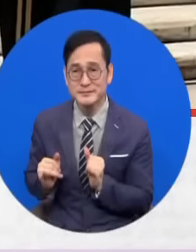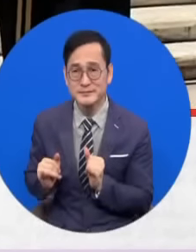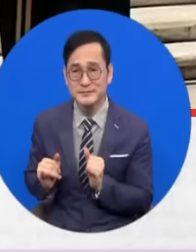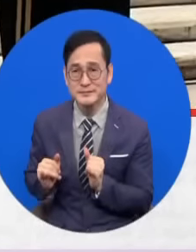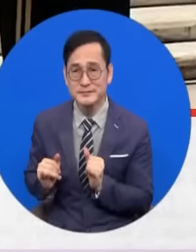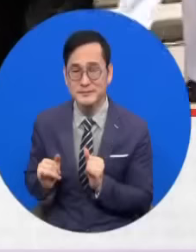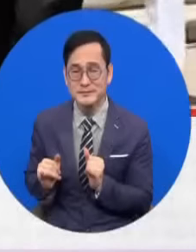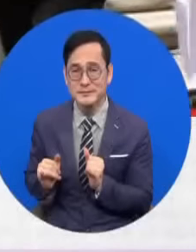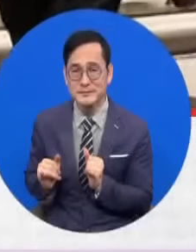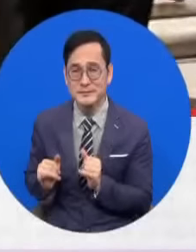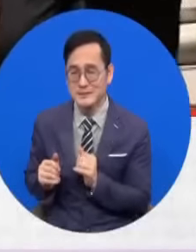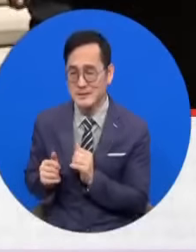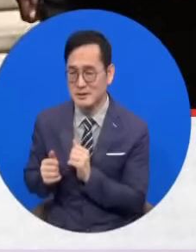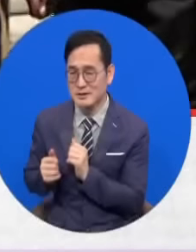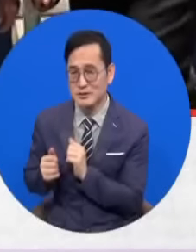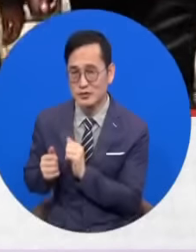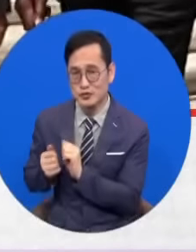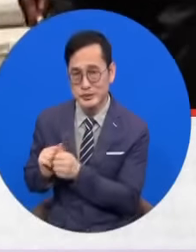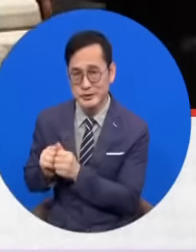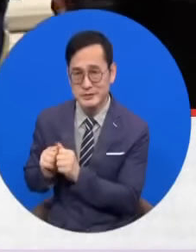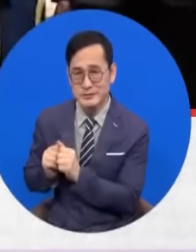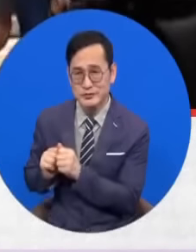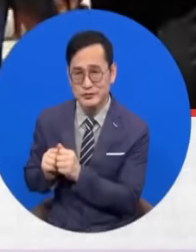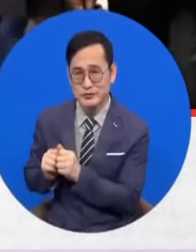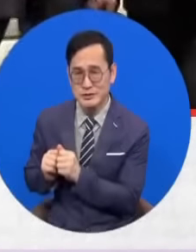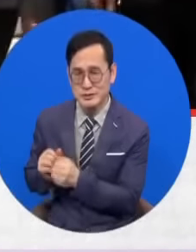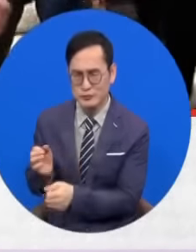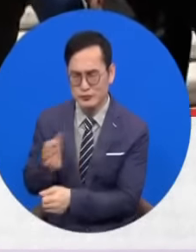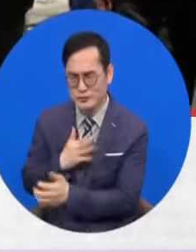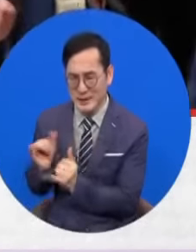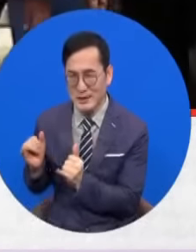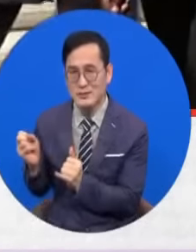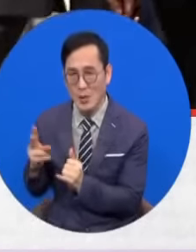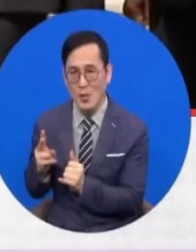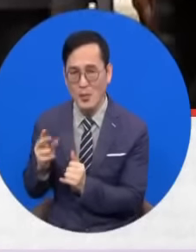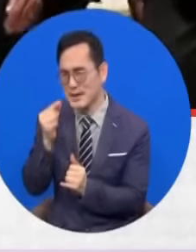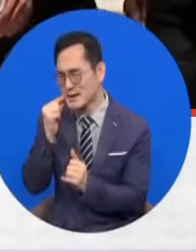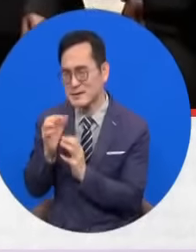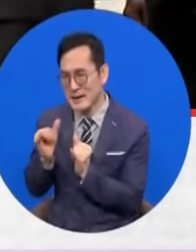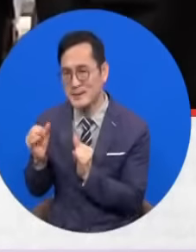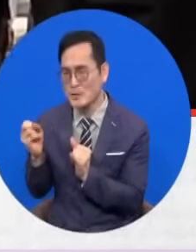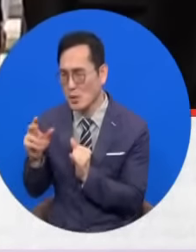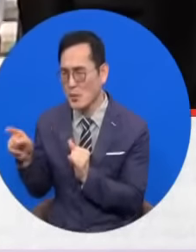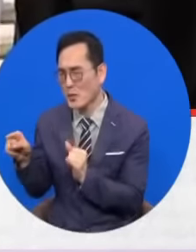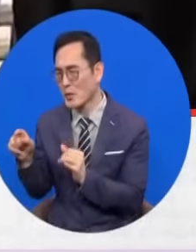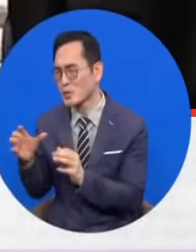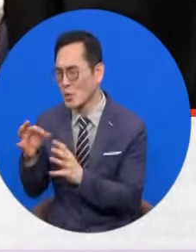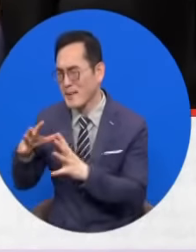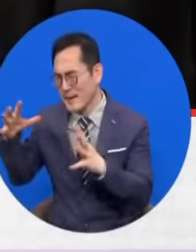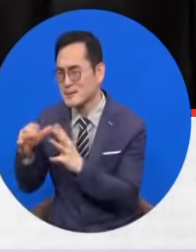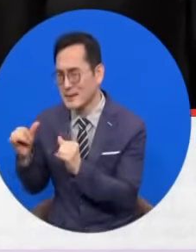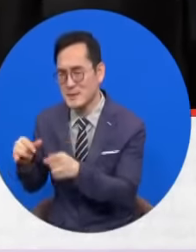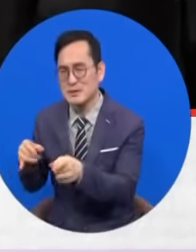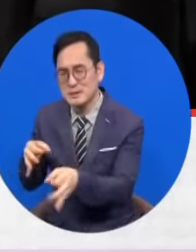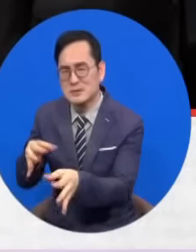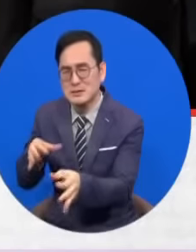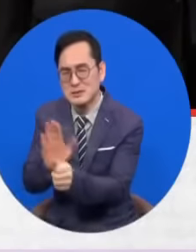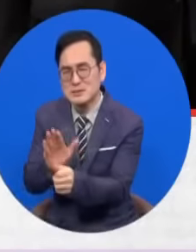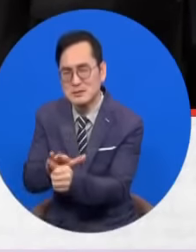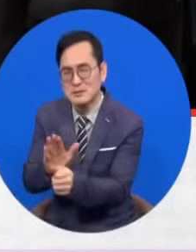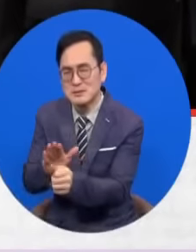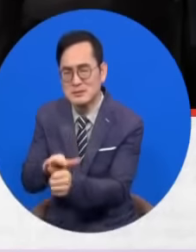공가의 큰 손들 이런 사람들이 물러서기 시작하면은 못 버티는 겁니다 게다가 이제 지금 이런 보도는 나오고